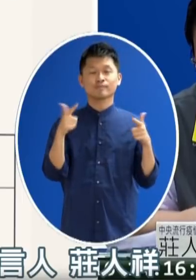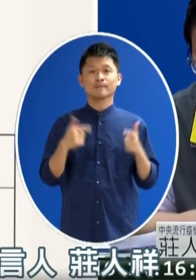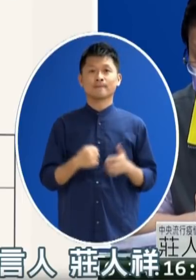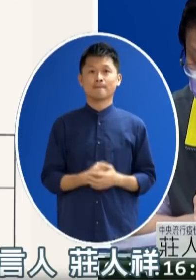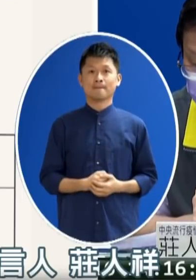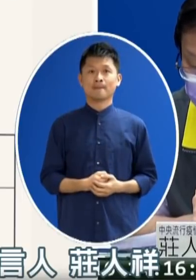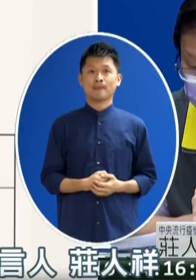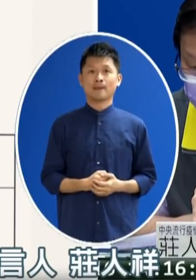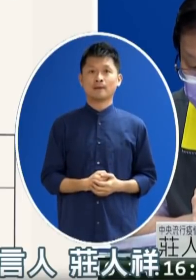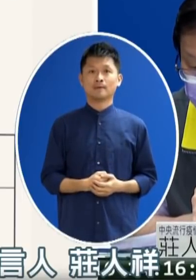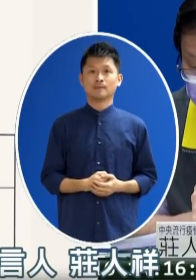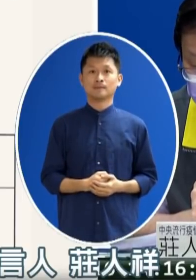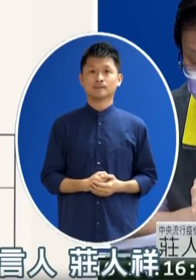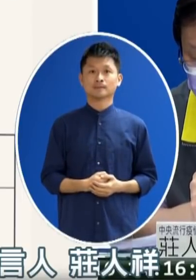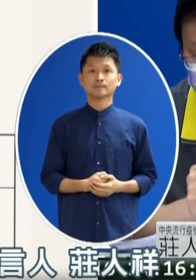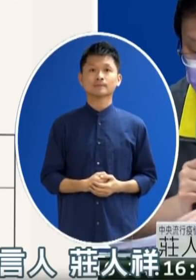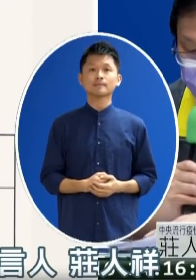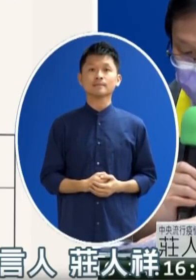那